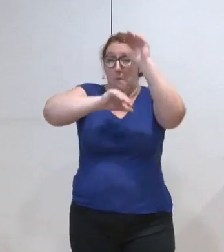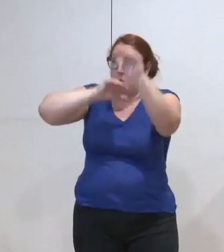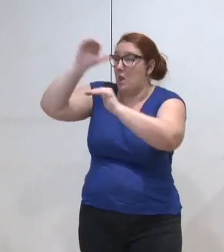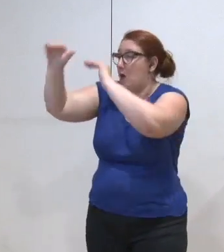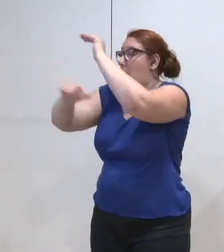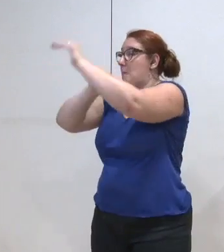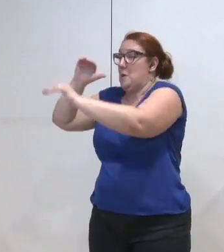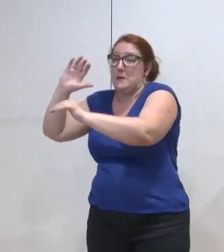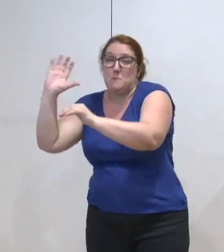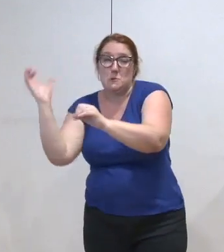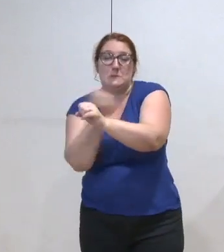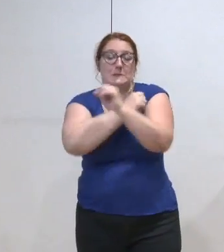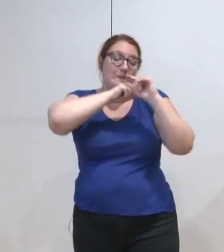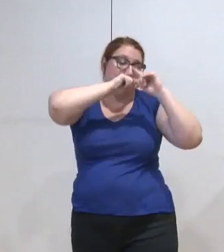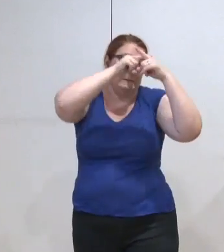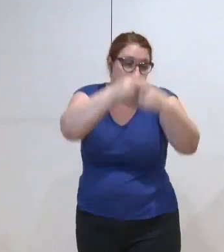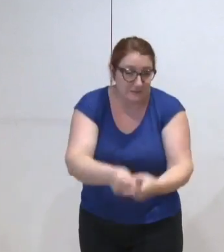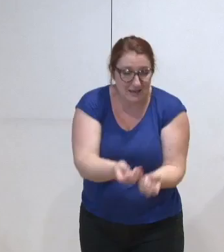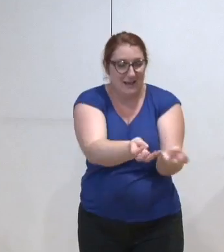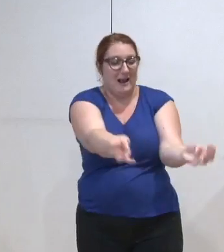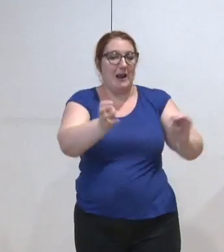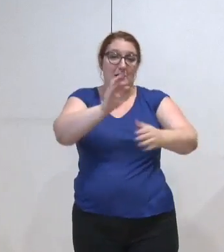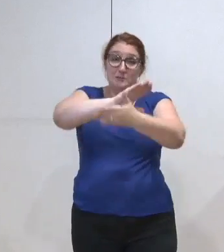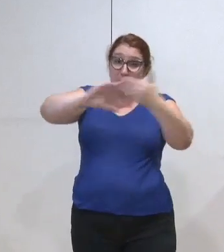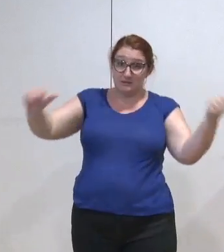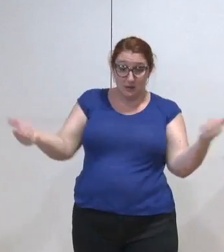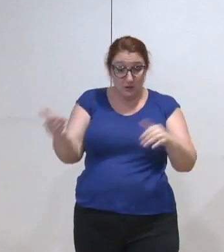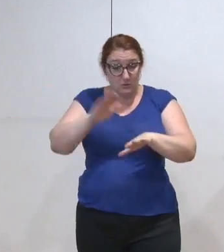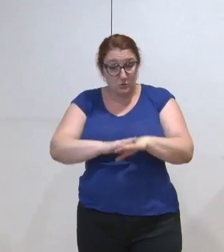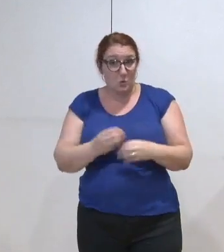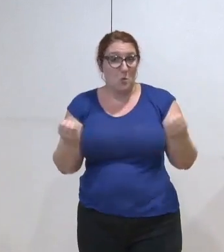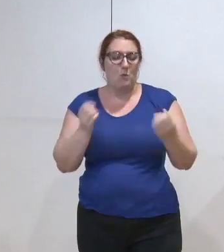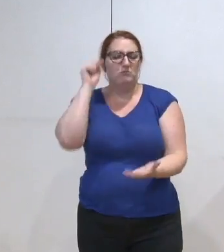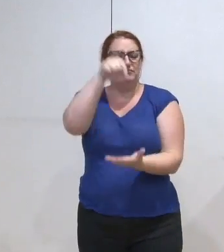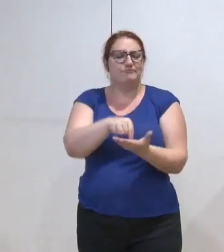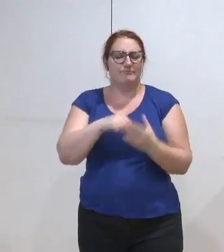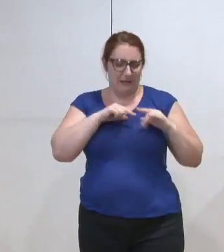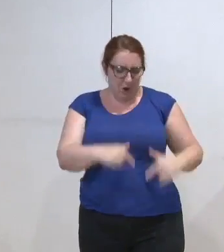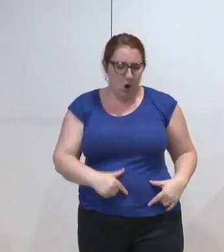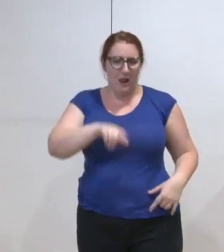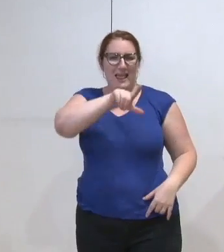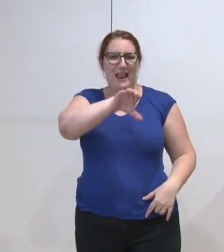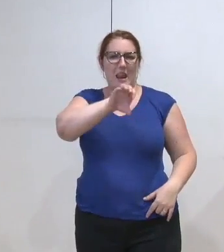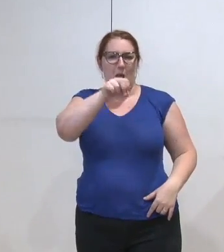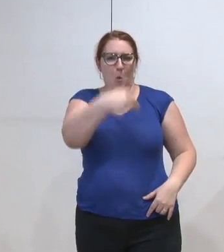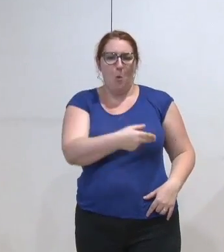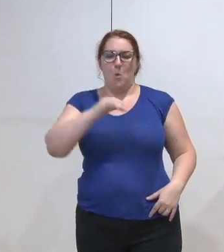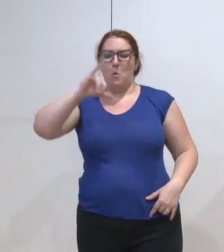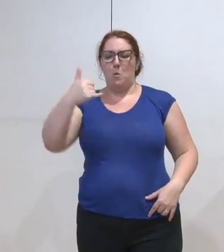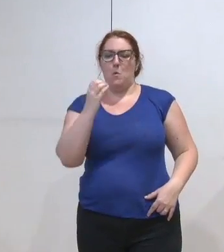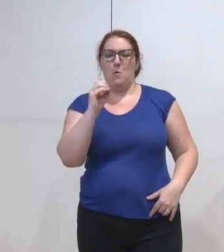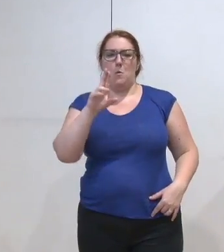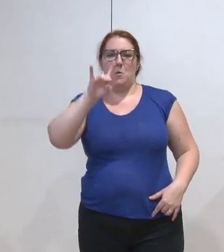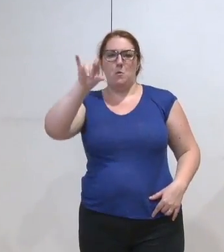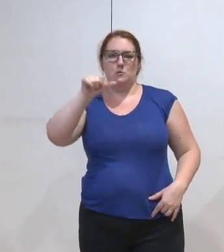tant bien que mal cette classe passerelle qu'est-ce qu'elle va devenir elle est àé en jour elle est et et comment est-ce que vous vous allez les développer